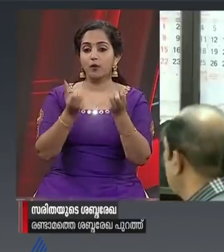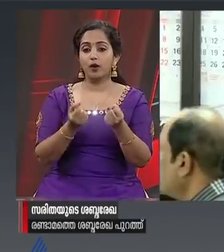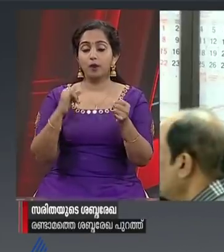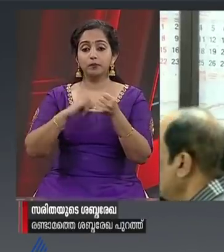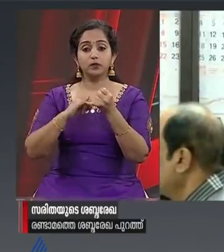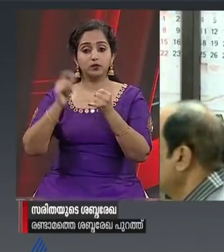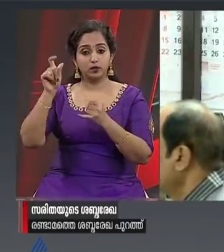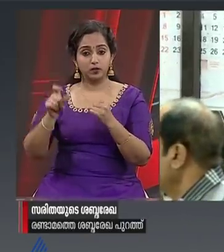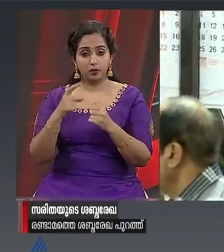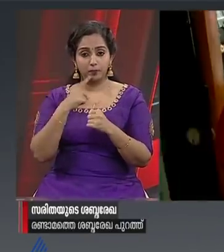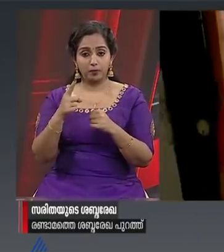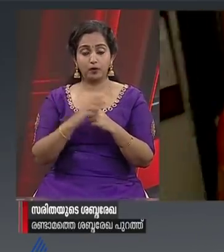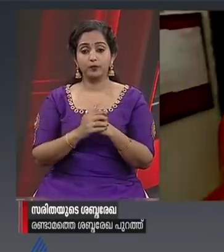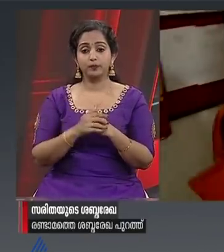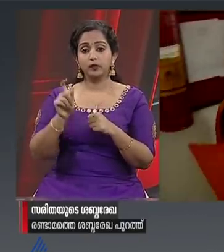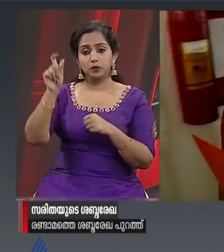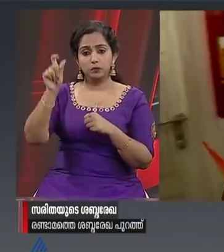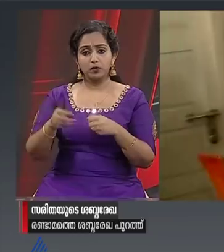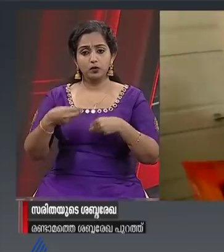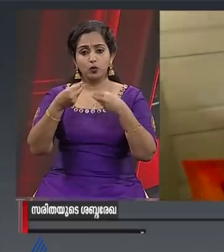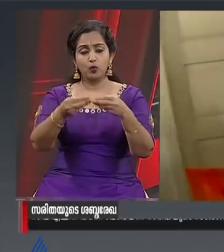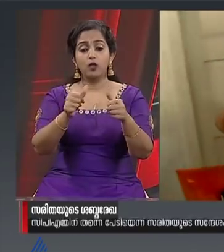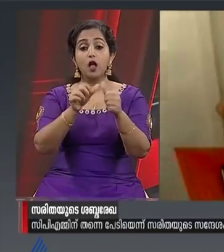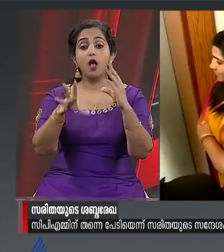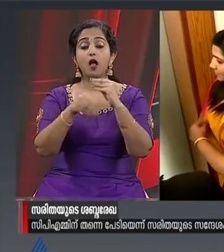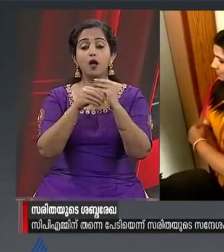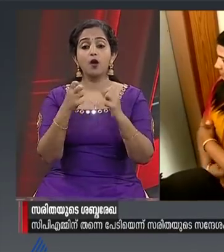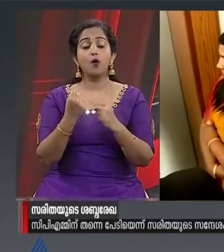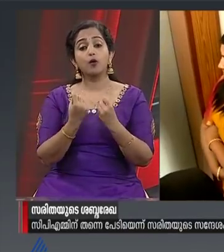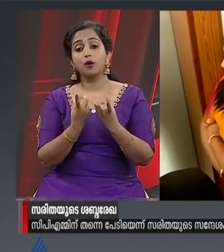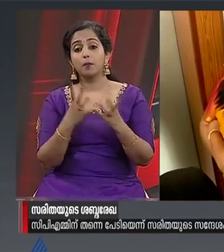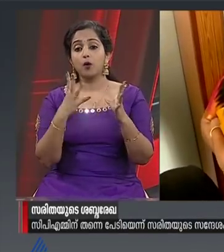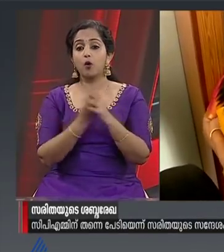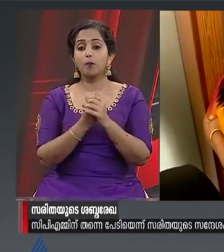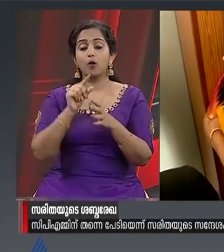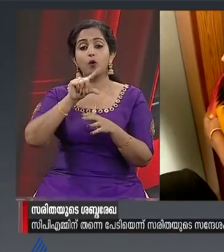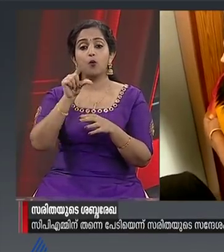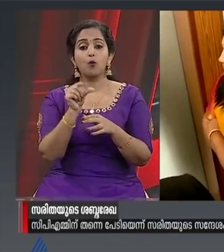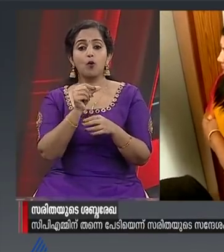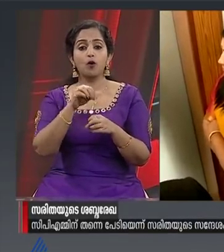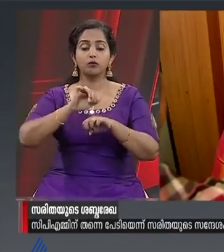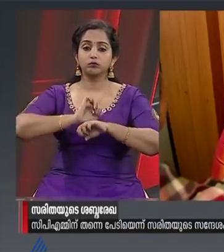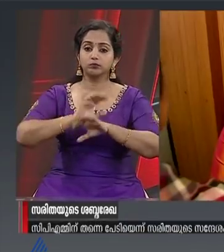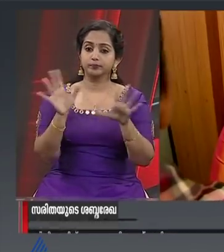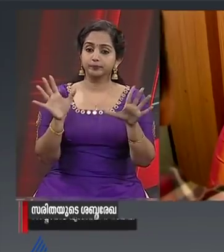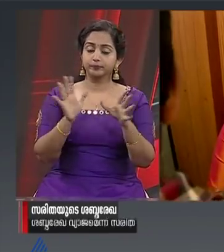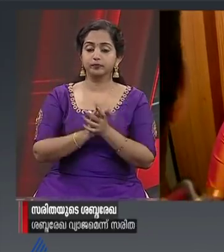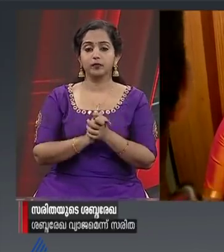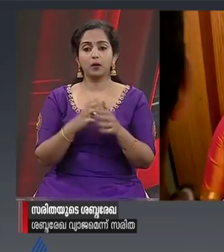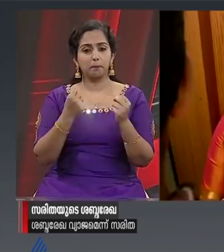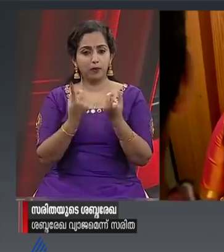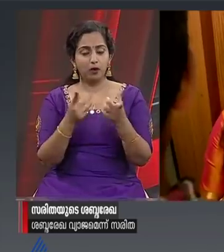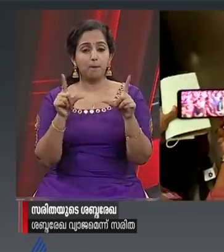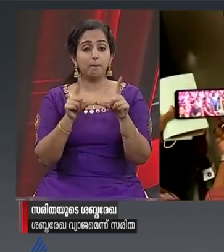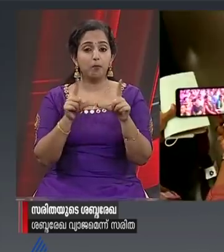നൽകിയ അക്കൗണ്ട് നമ്പർ ഉൾപ്പെടെയുള്ള വാട്സാപ്പ് സന്ദേശം പരാതിക്കാർ പുറത്തുവിട്ടു. ഫോൺ സംഭാഷണം ഉൾപ്പെടെ നിരവധി രേഖകൾ